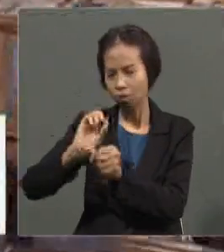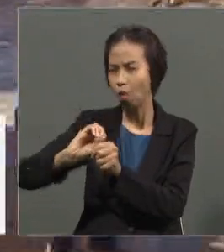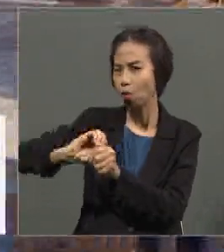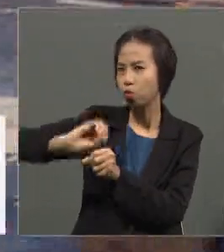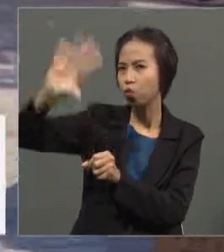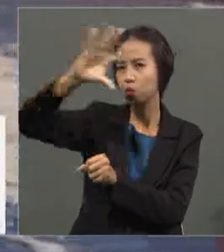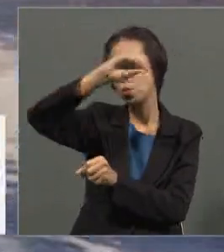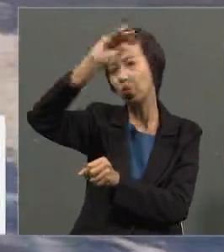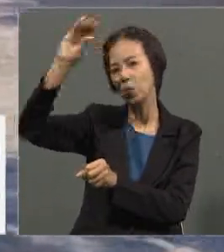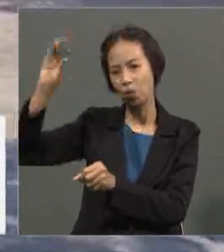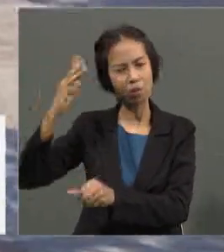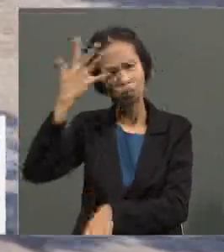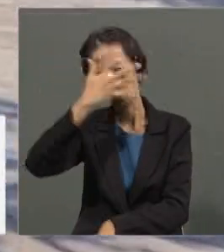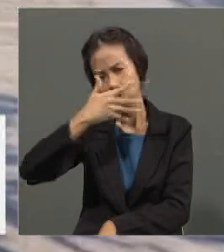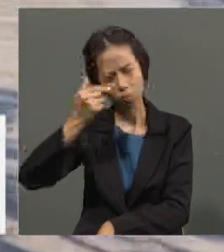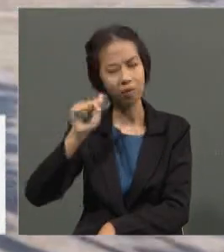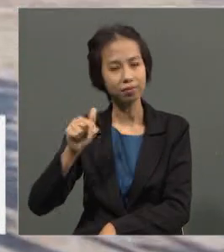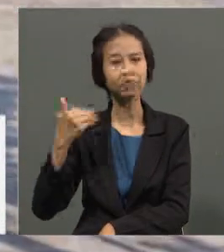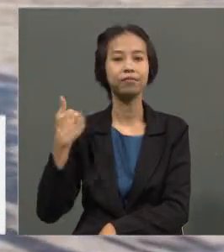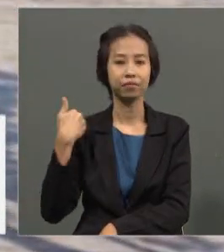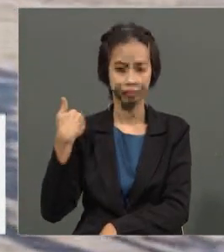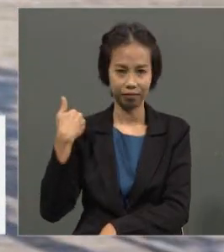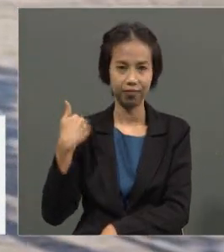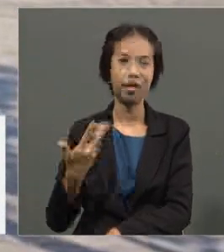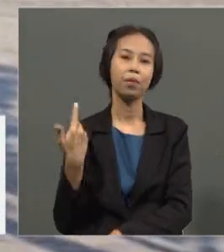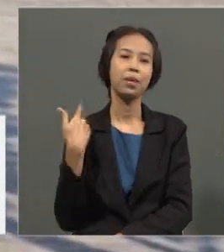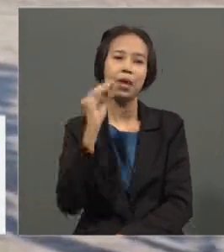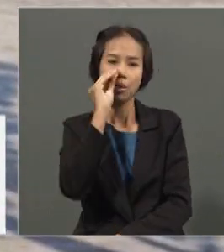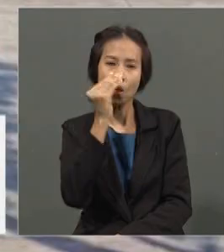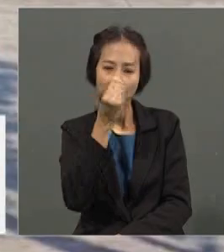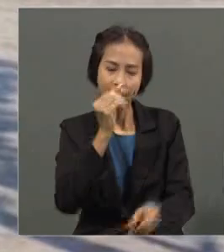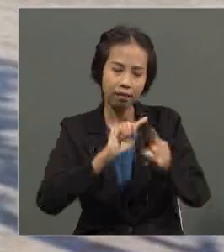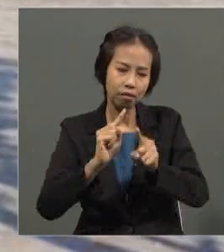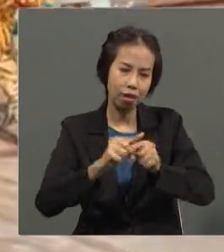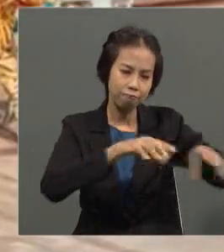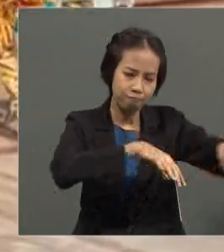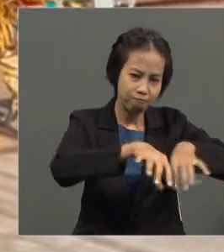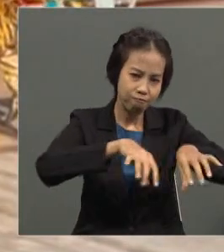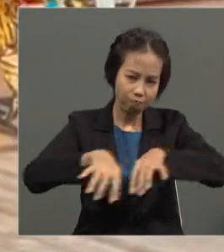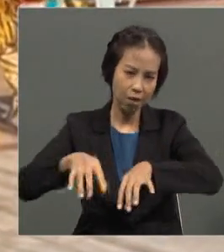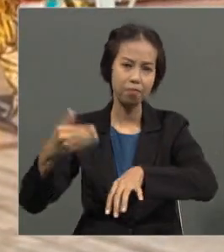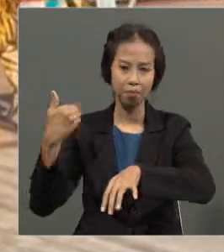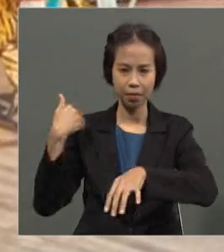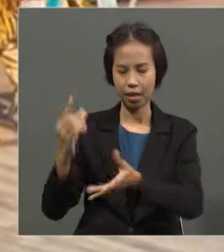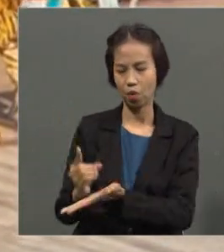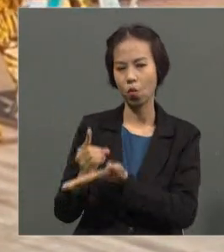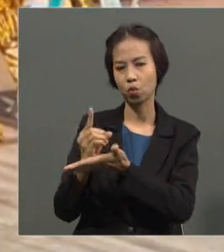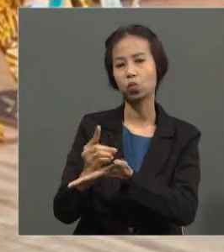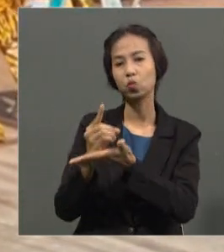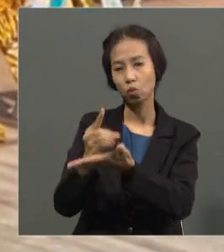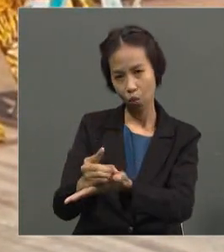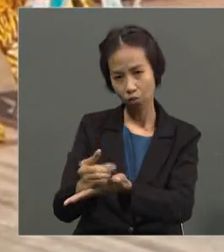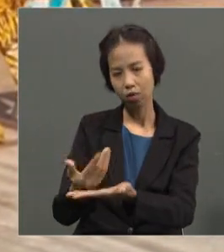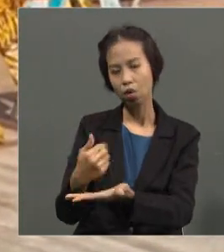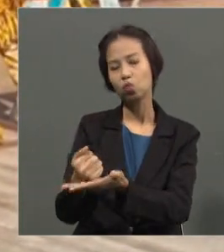ยิ่งใหญ่กว่าทุกปีที่ผ่านมาค่ะจะได้ชมดอกไม้เมืองหนาวนานาชนิดมีกิจกรรมลอยกระทง 12นักสัตว์เสริม